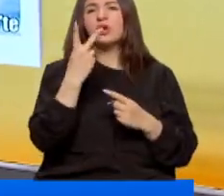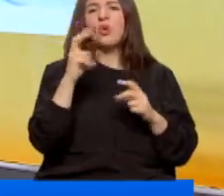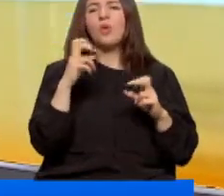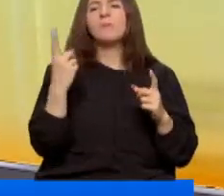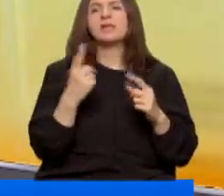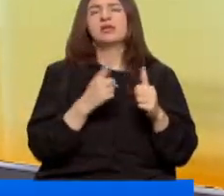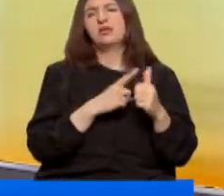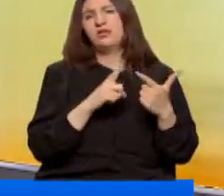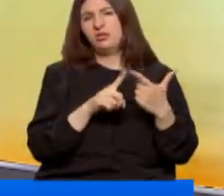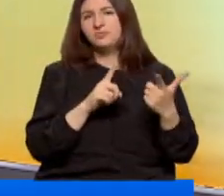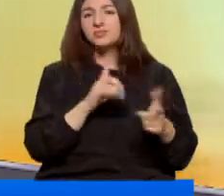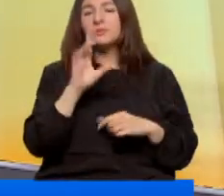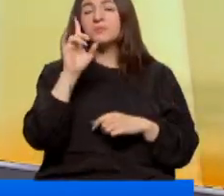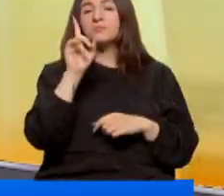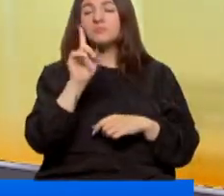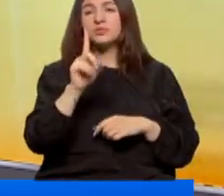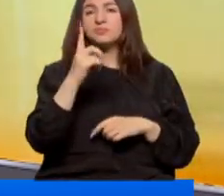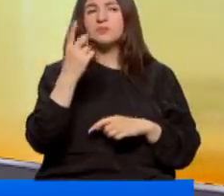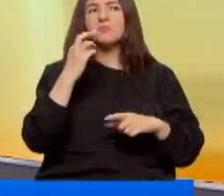biri. Ve